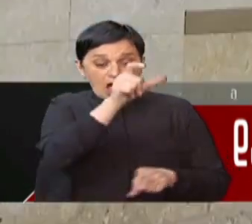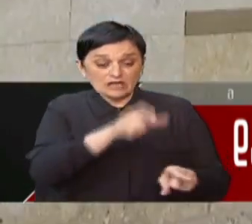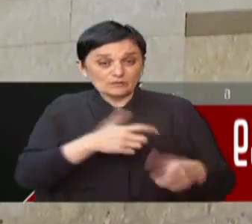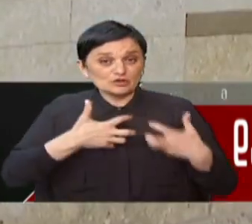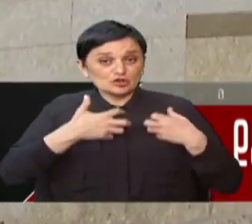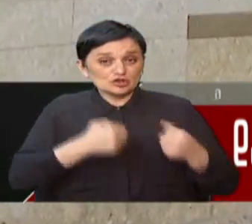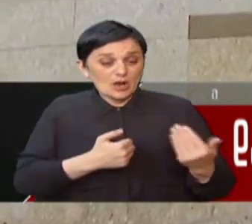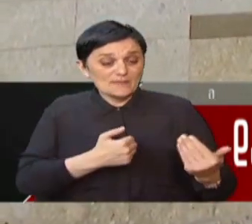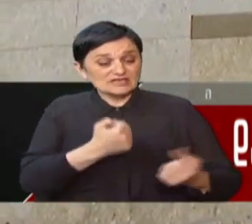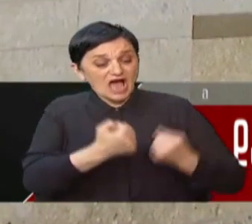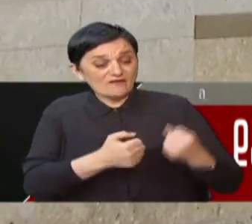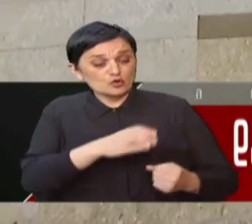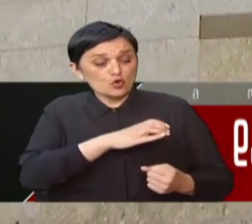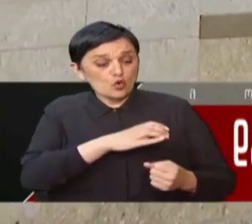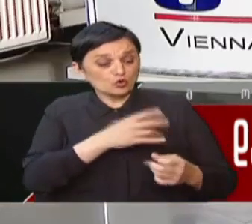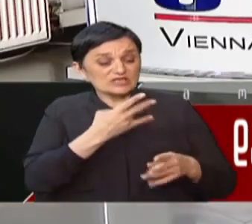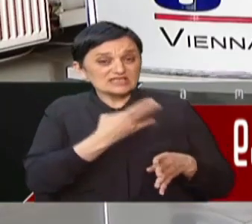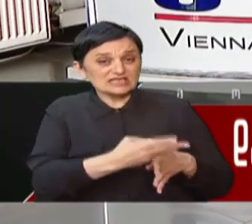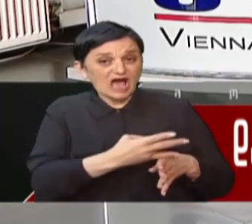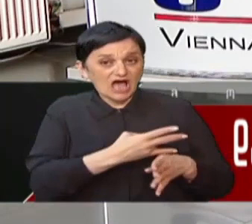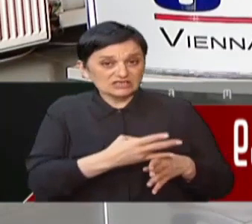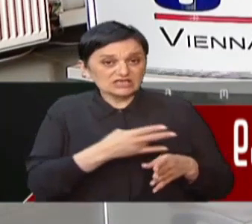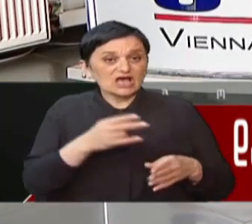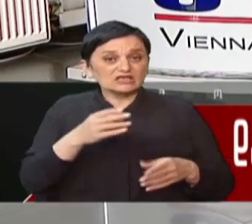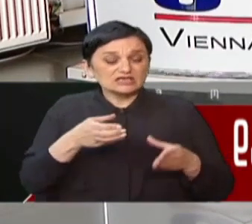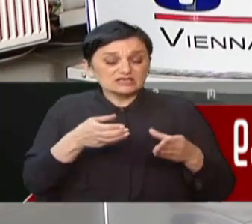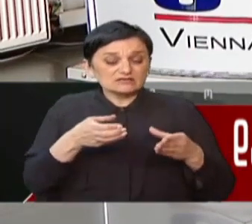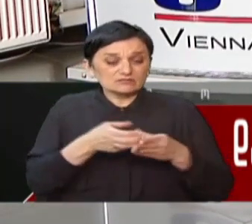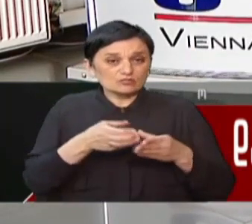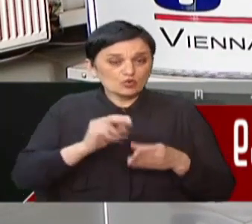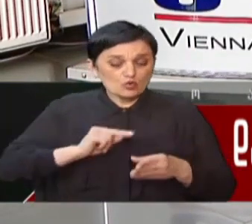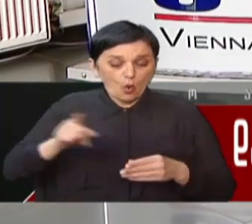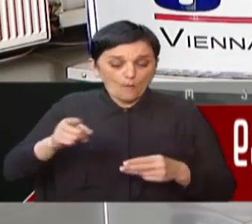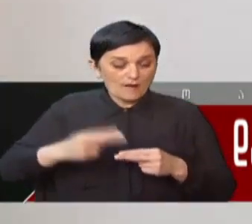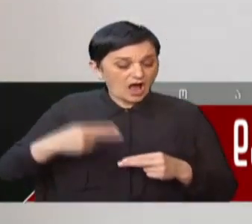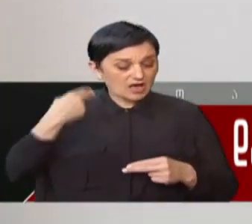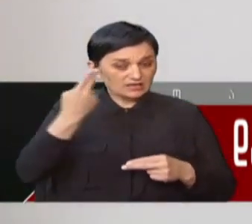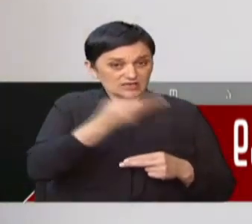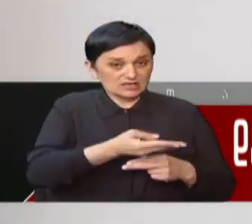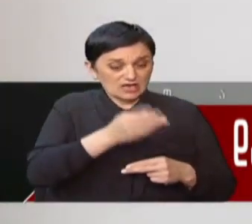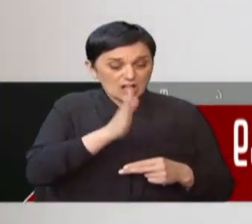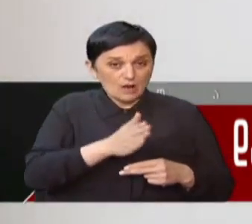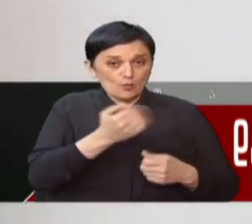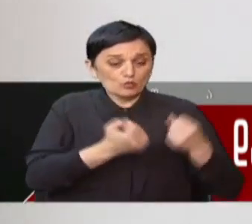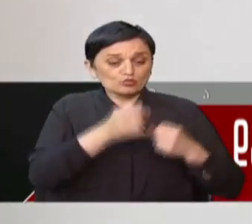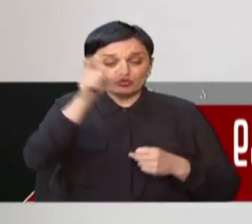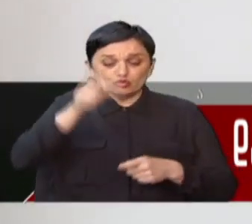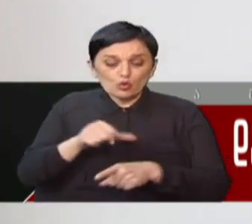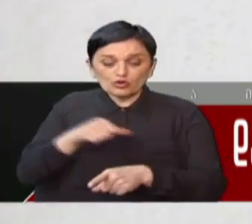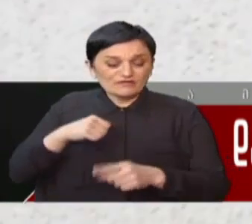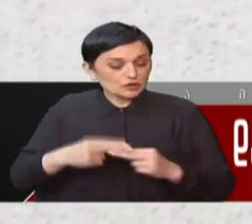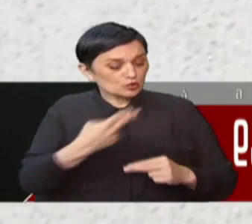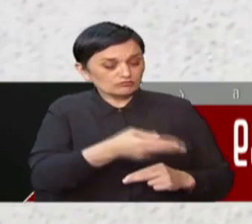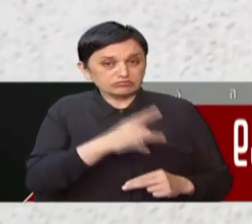ჯანმრთელობა, მისი ავტომობილი ან ქონება დაზიანდება, ზარალს სადაზღვევო კომპანია ანაზღაურებს და ამ ხარჯების გაღება თავად მძღოლს არ მოუწევს.